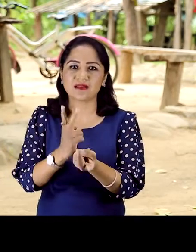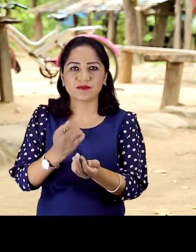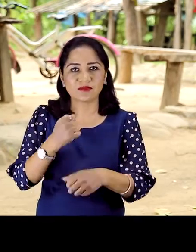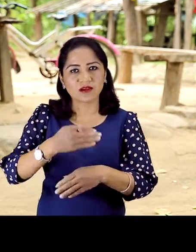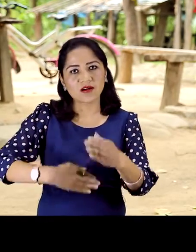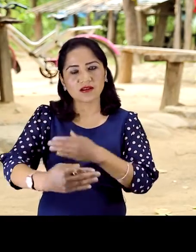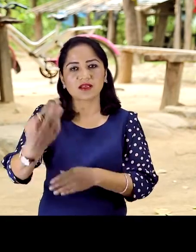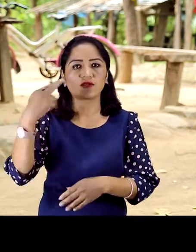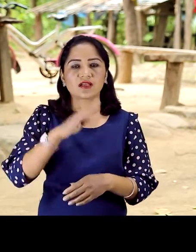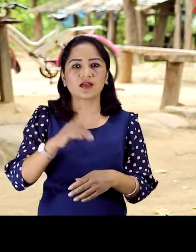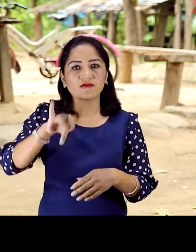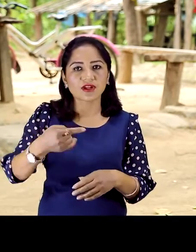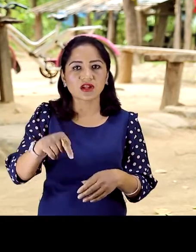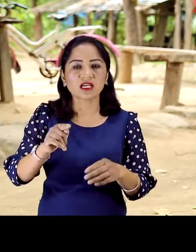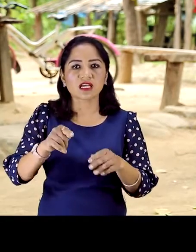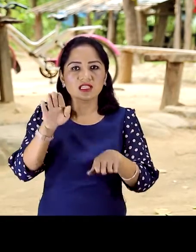उत करते